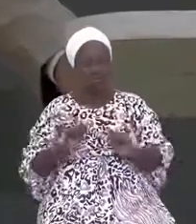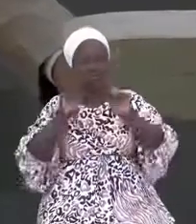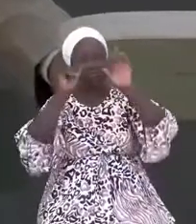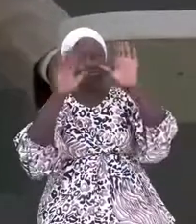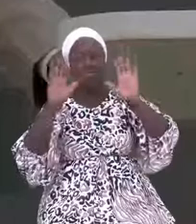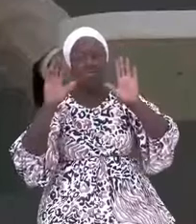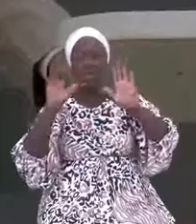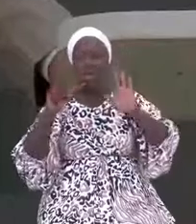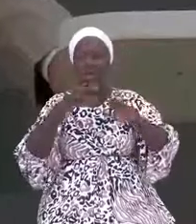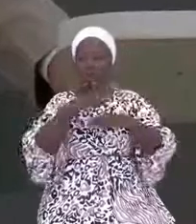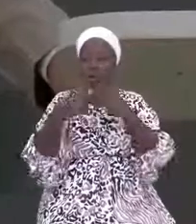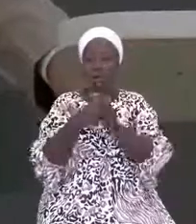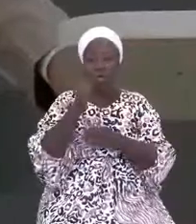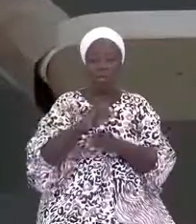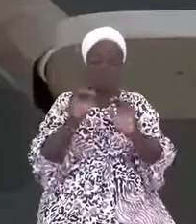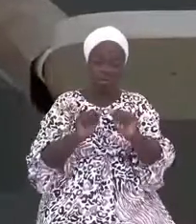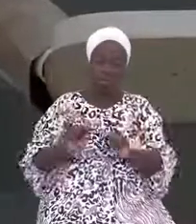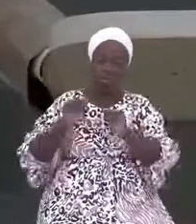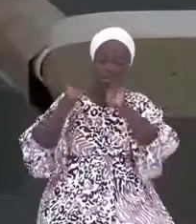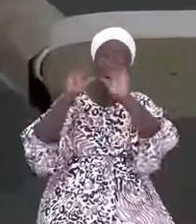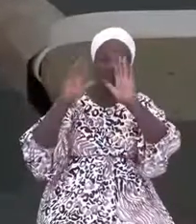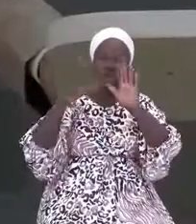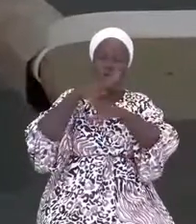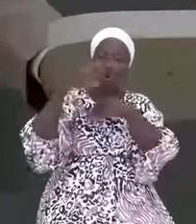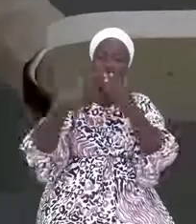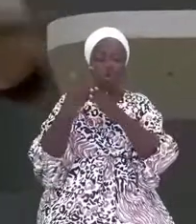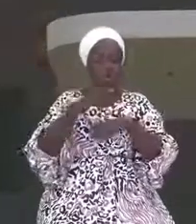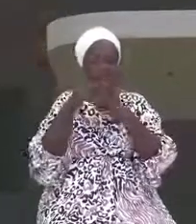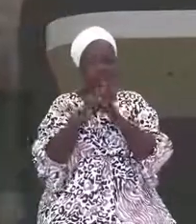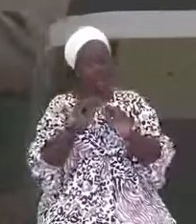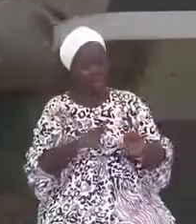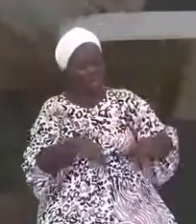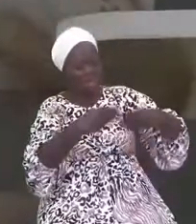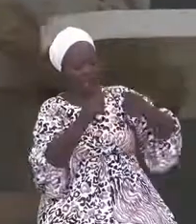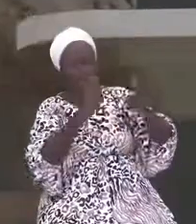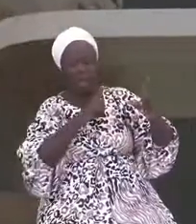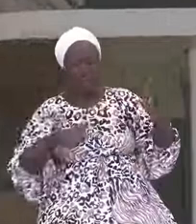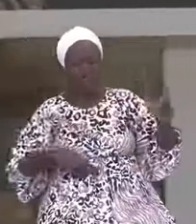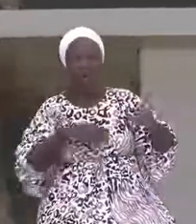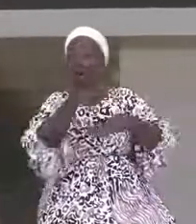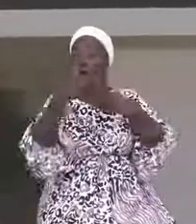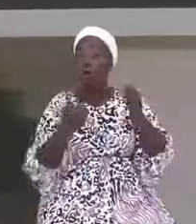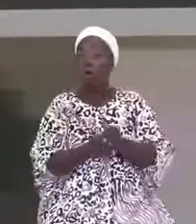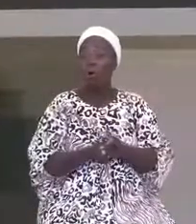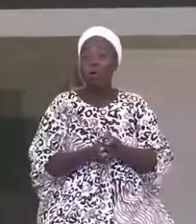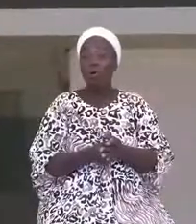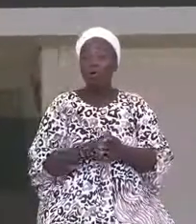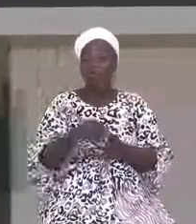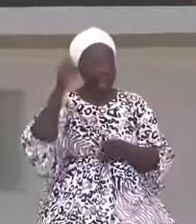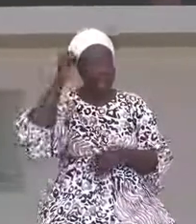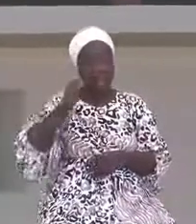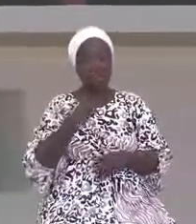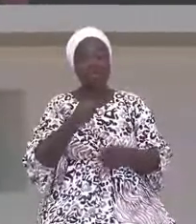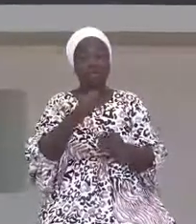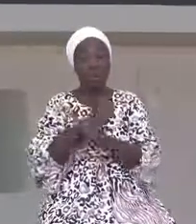consécration, avec toute sa soumission, avec tout son abandon de soi au Seigneur, l'apôtre, et à cause de son amour